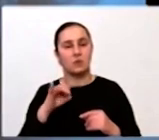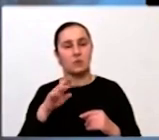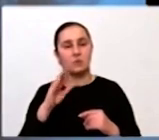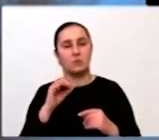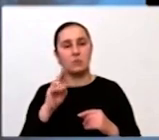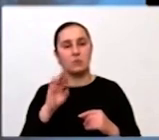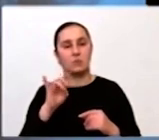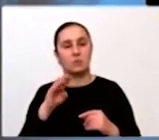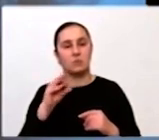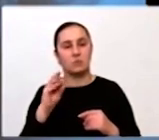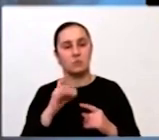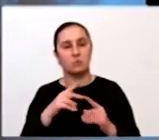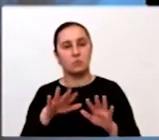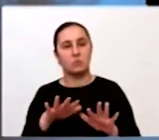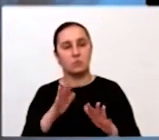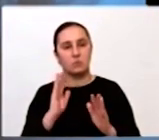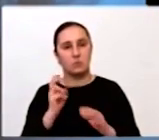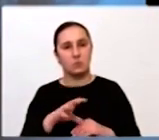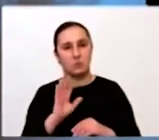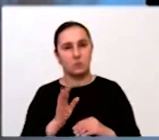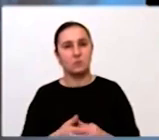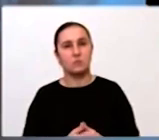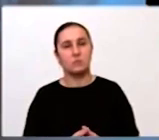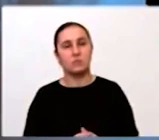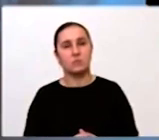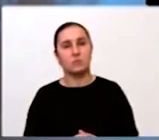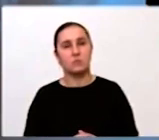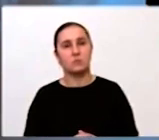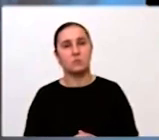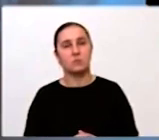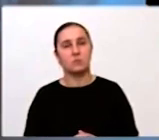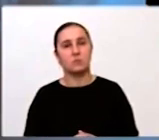bosganimizda ham xuddi shu holatga keladi.